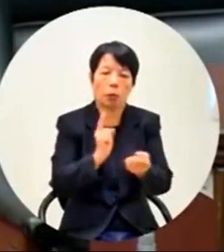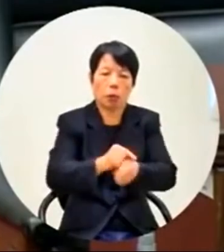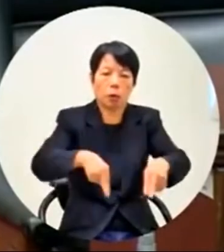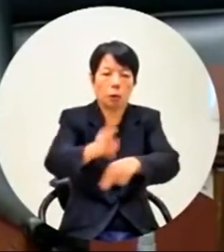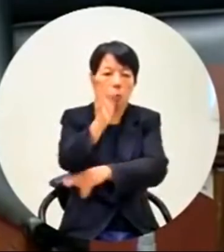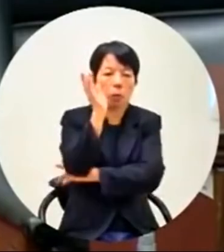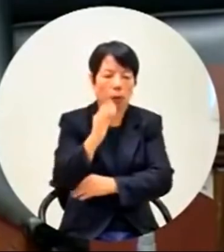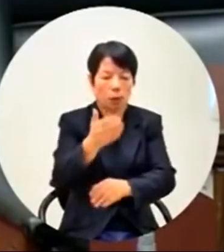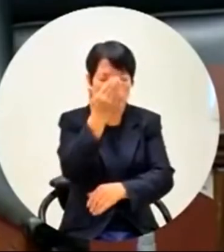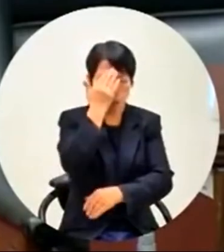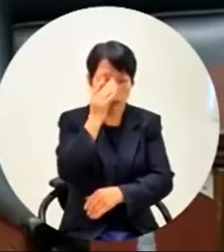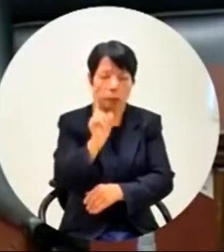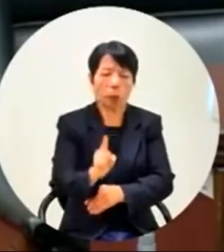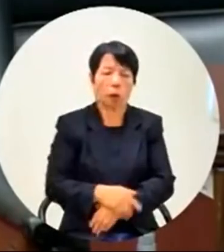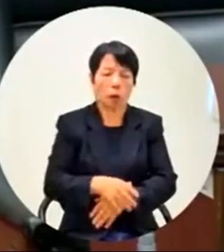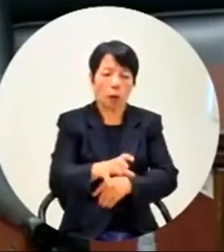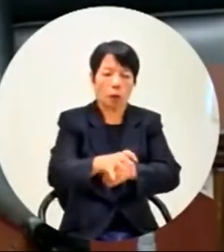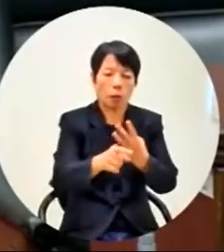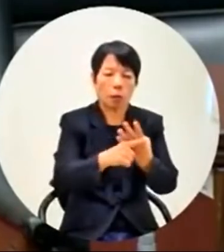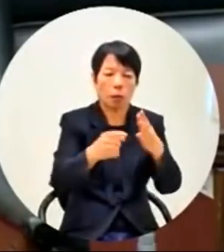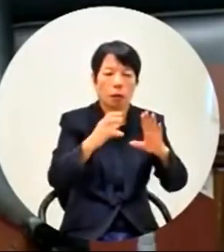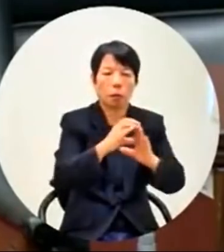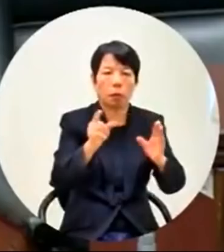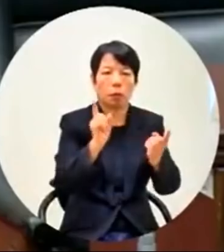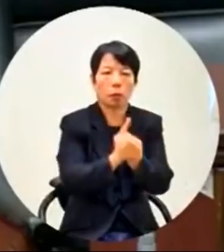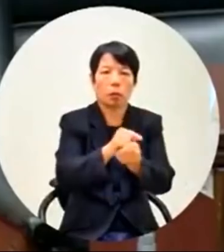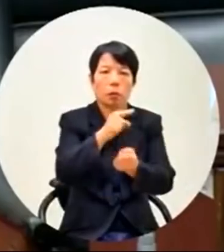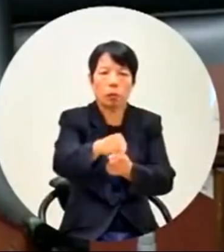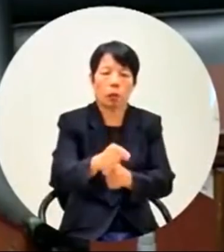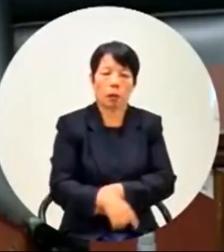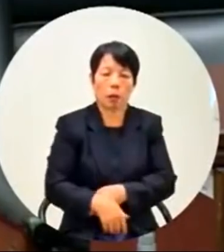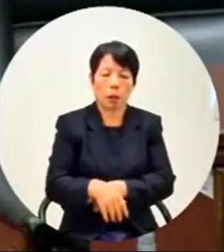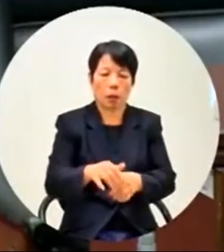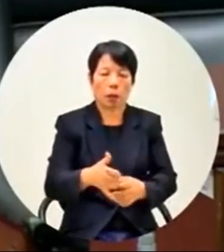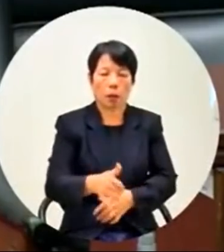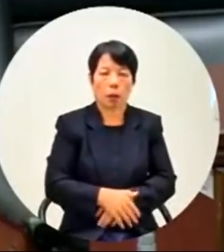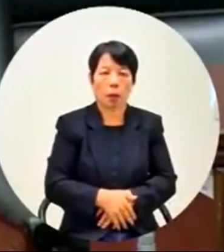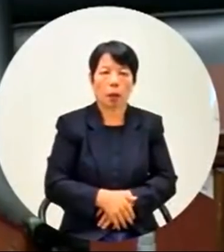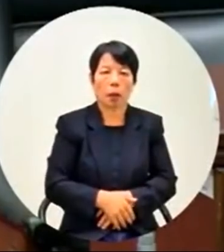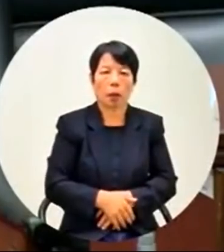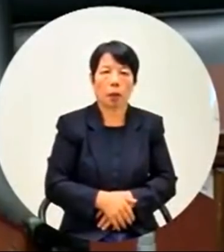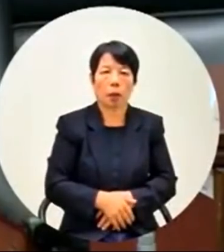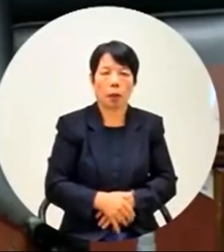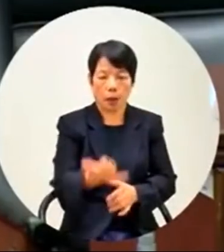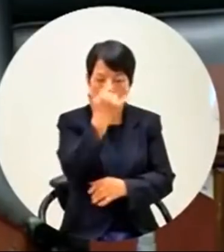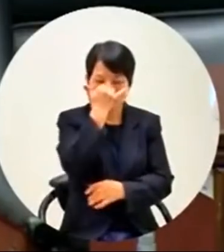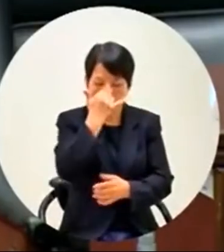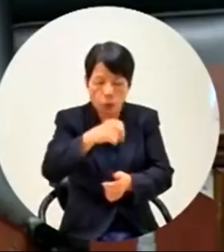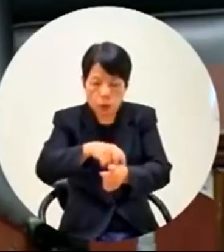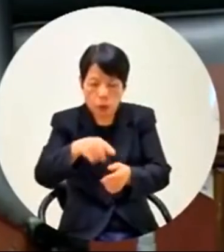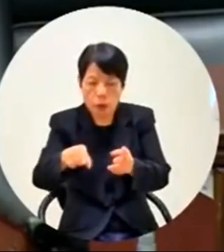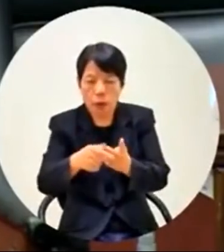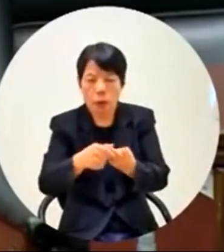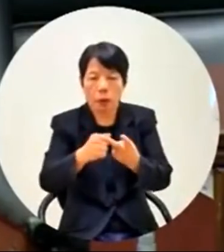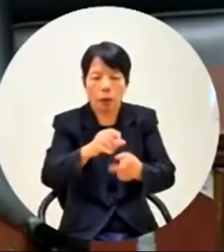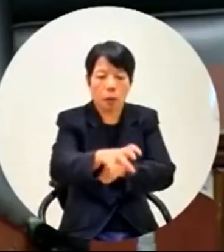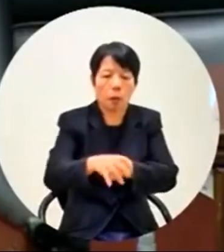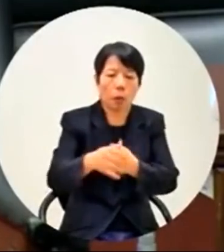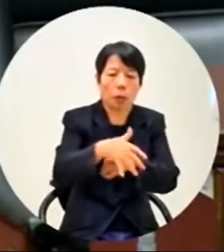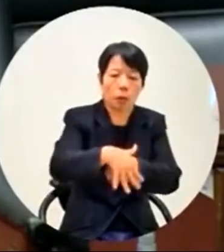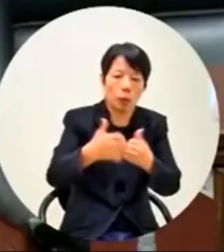非常的困扰。那是不是农业局针对对猪农有什么具体措施，或者是因为农委会他们已经开放要